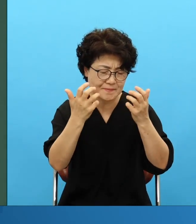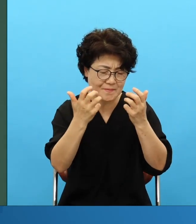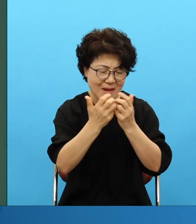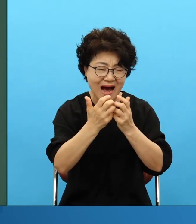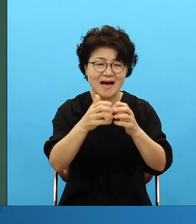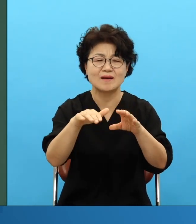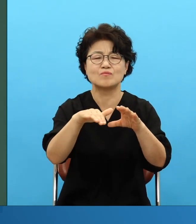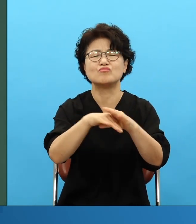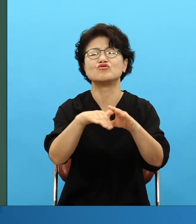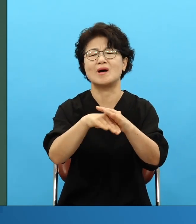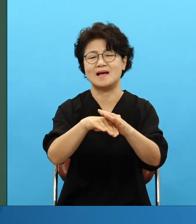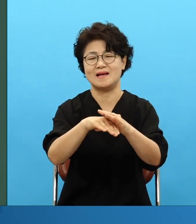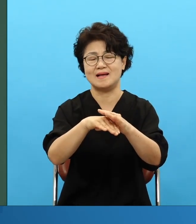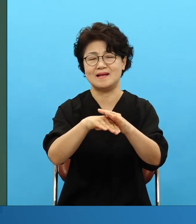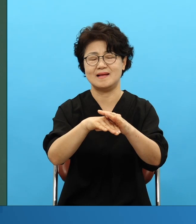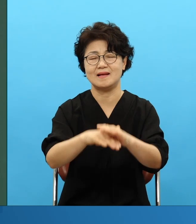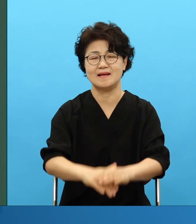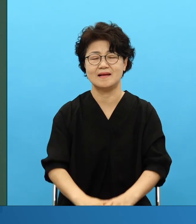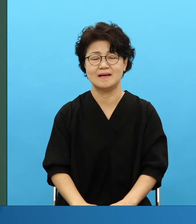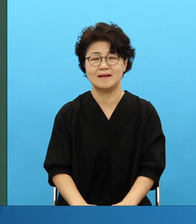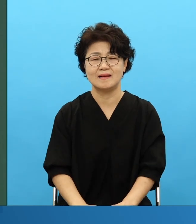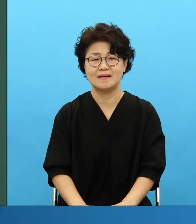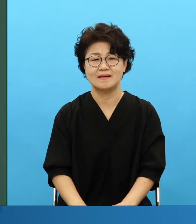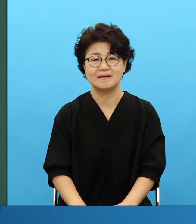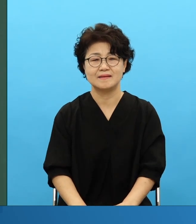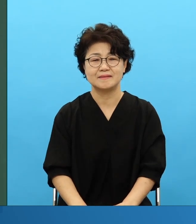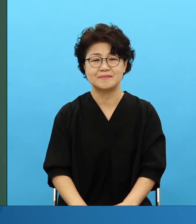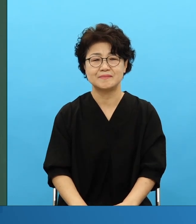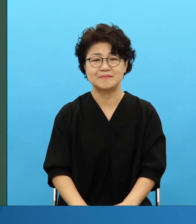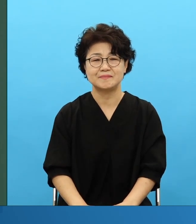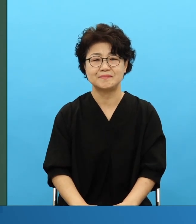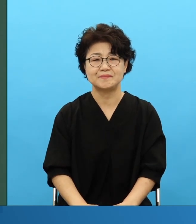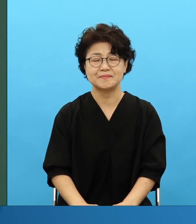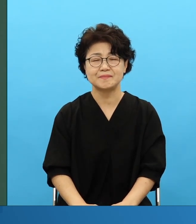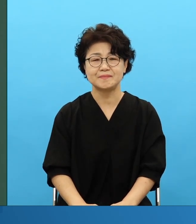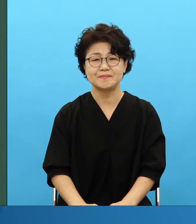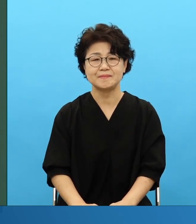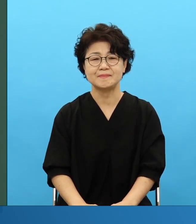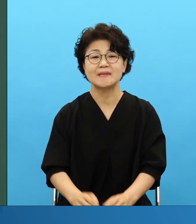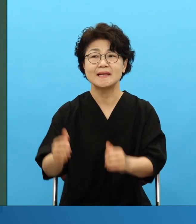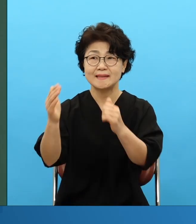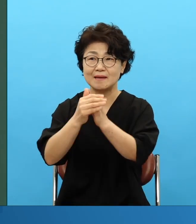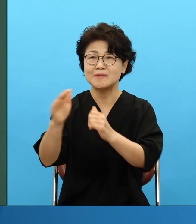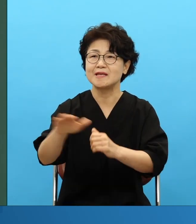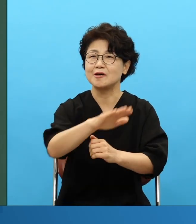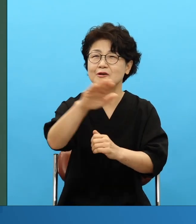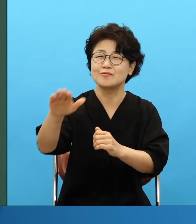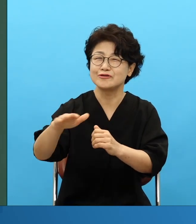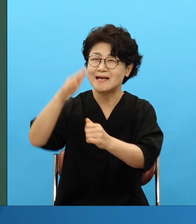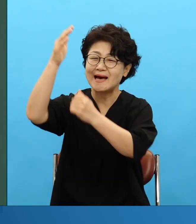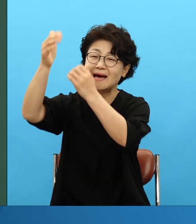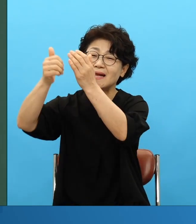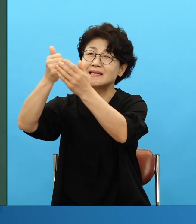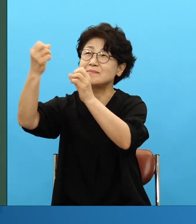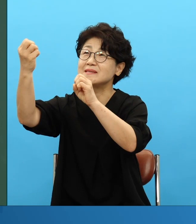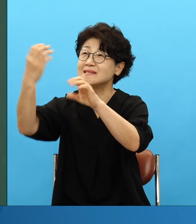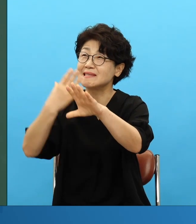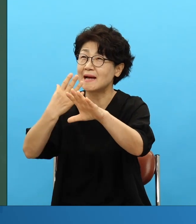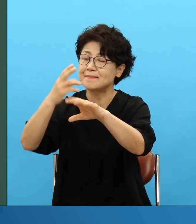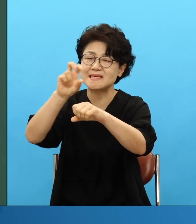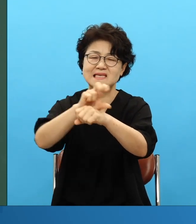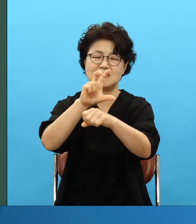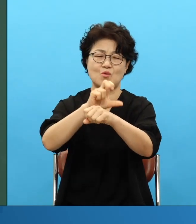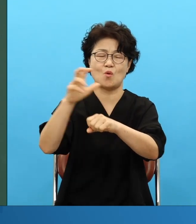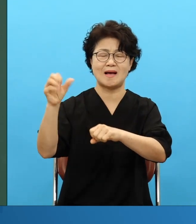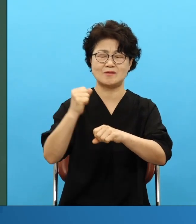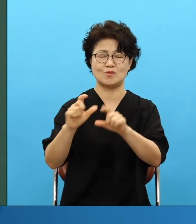culture of darkness is bound to arise. 그래서 여러분들은 이 답을 가지고 가는 겁니다. And that is why you will go with this answer.